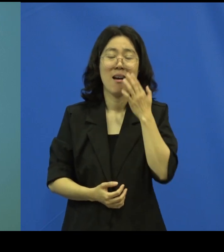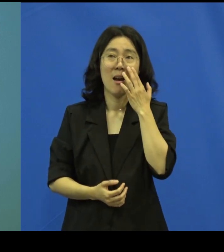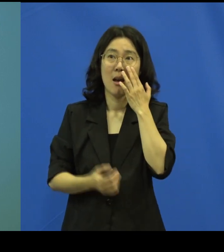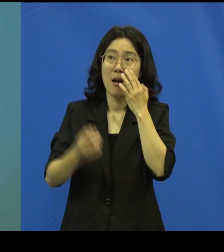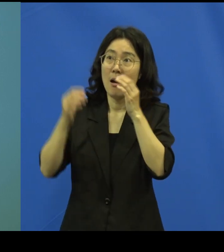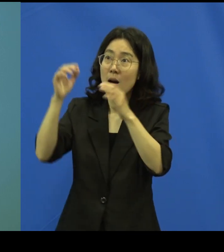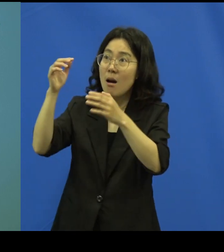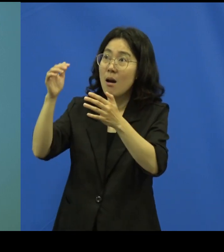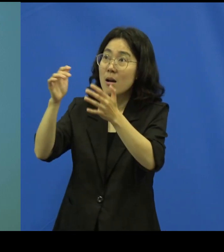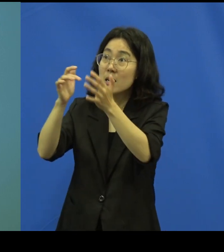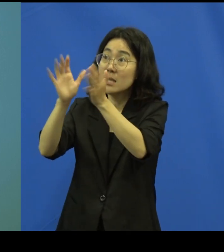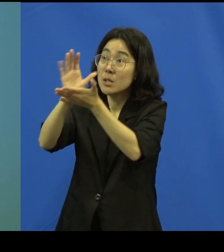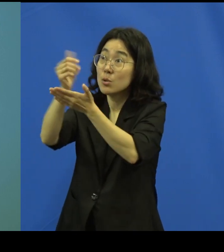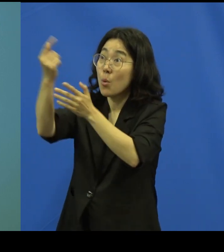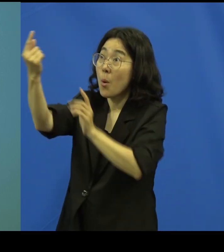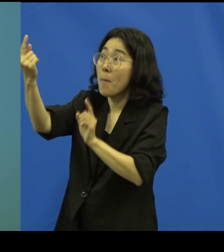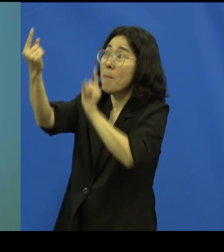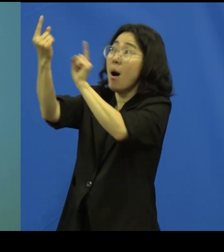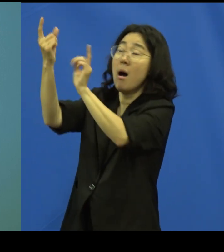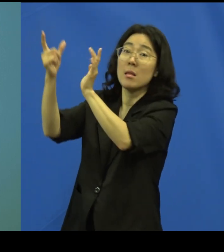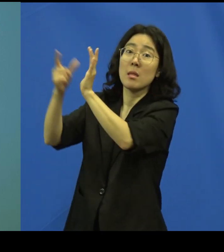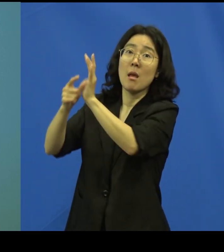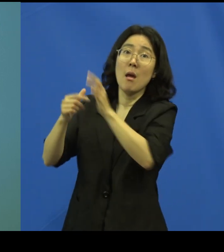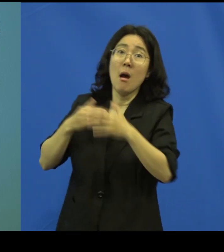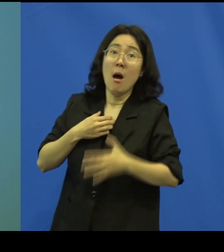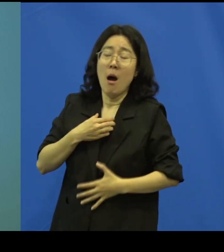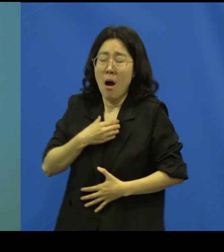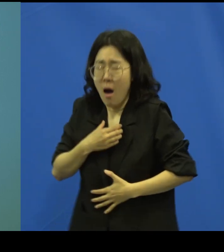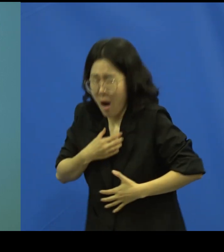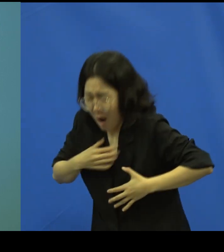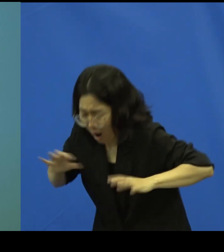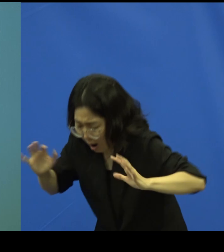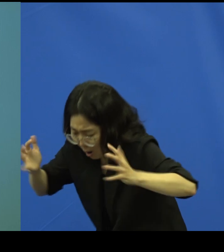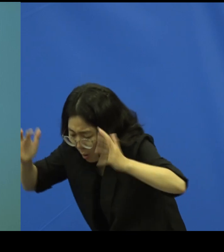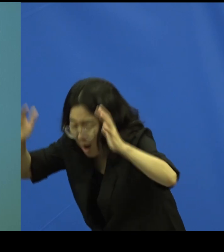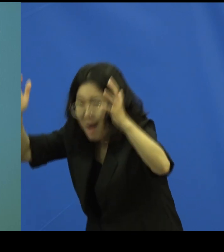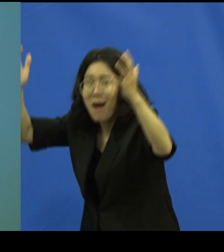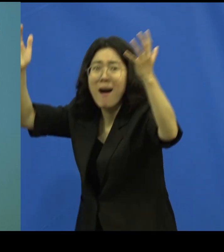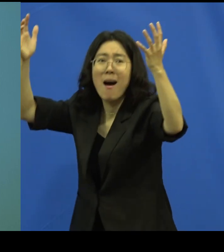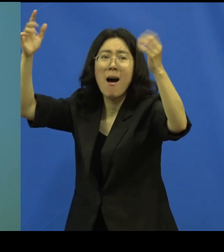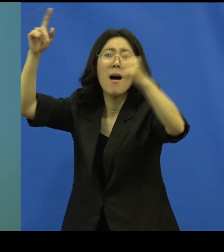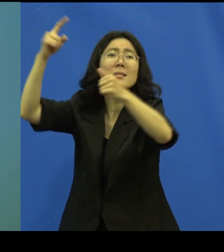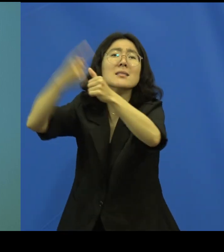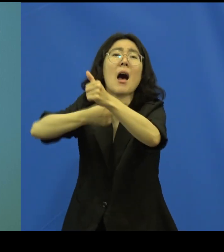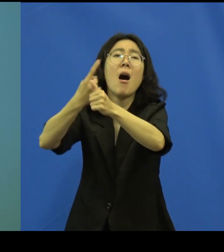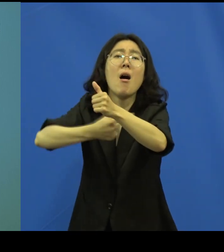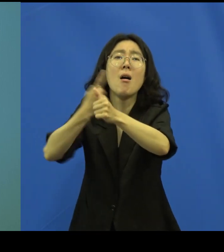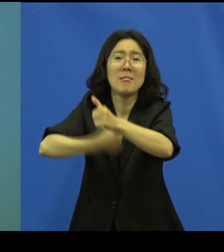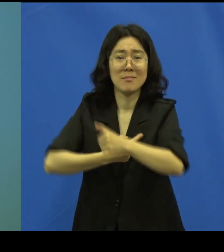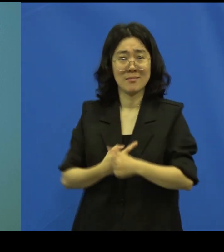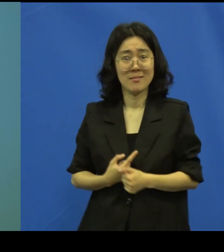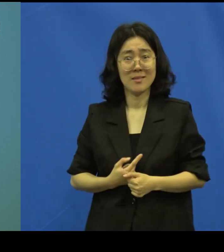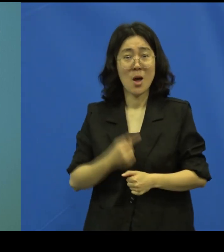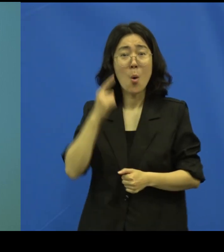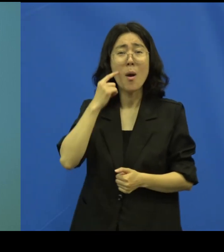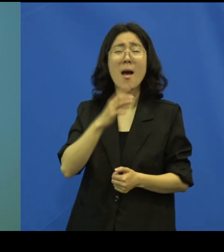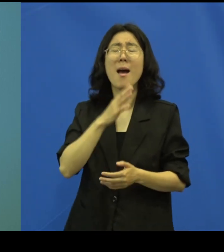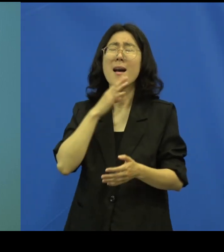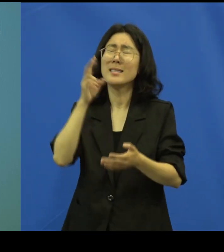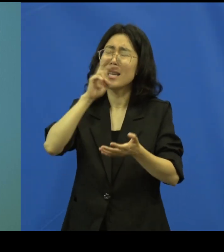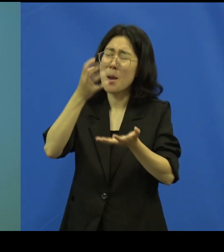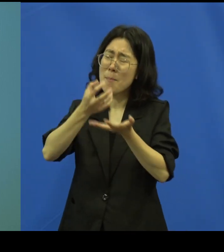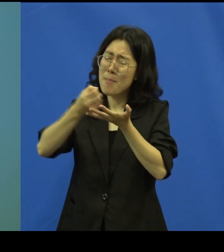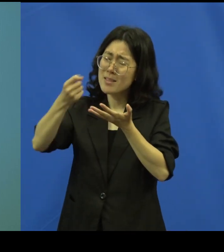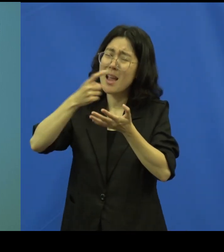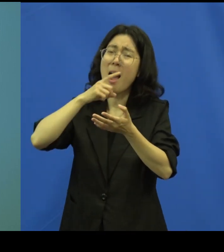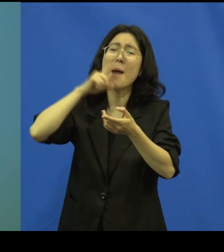찬송을, 영광을 돌리지 않을 수 없는 거죠. 찬송을 받으시기에 합당하신 분. 여러분, 찬송을 받으시기에,